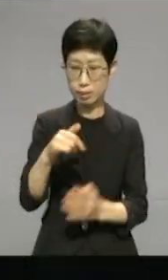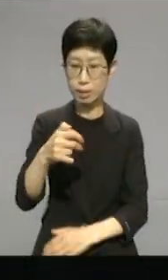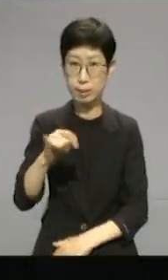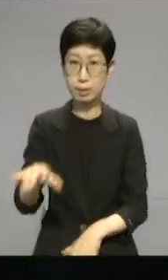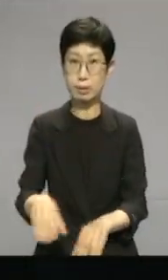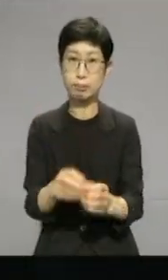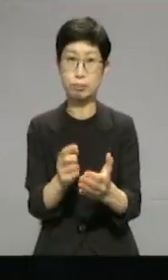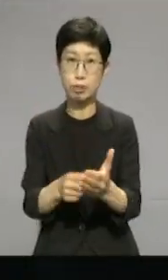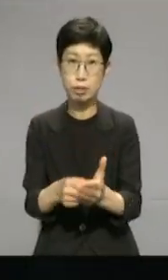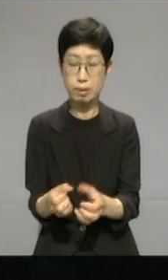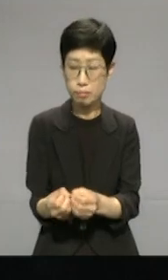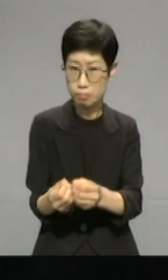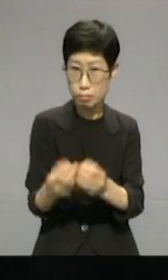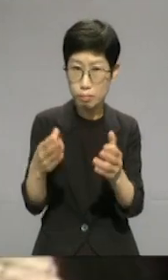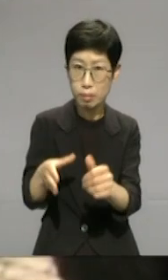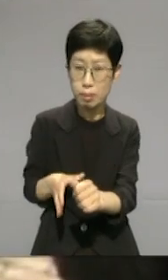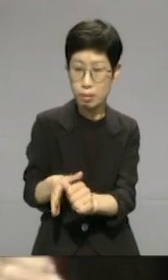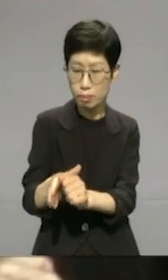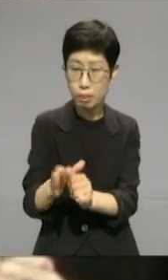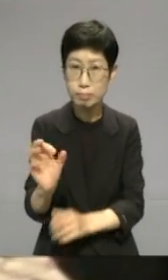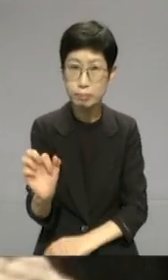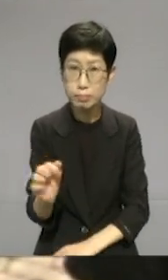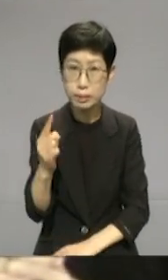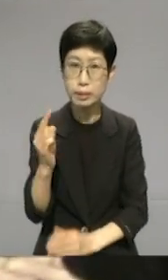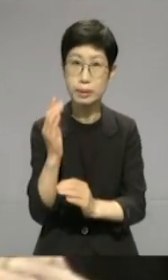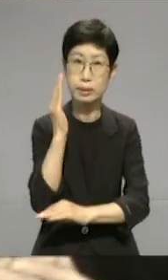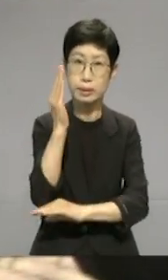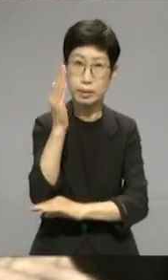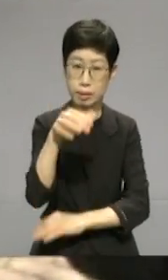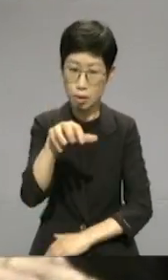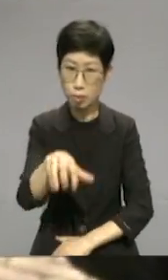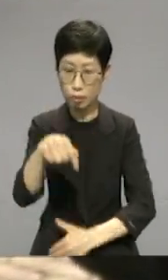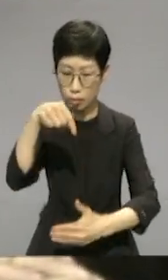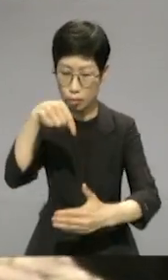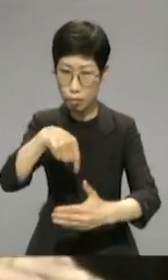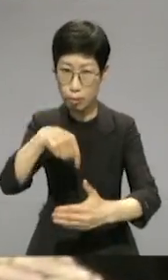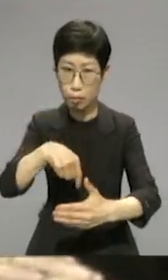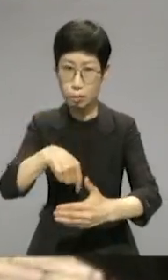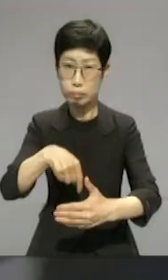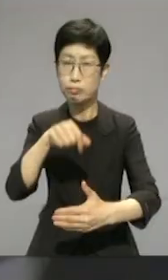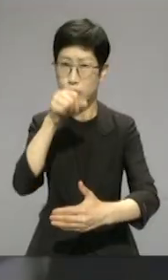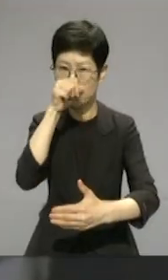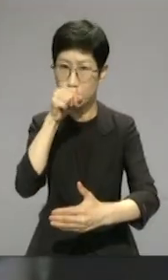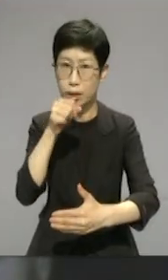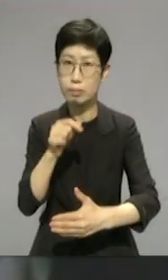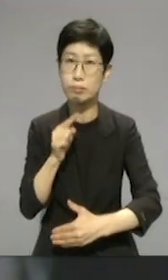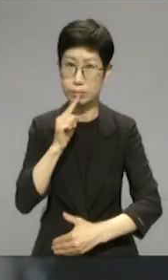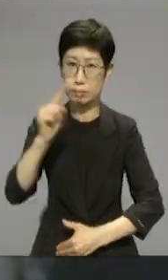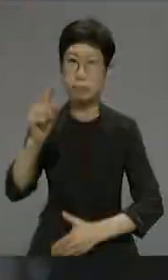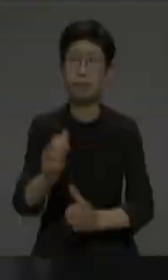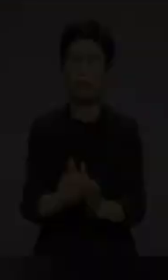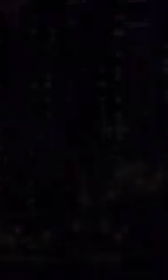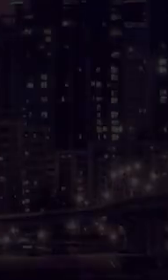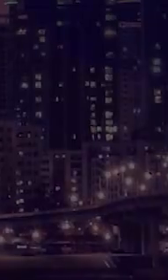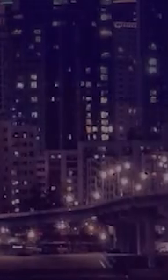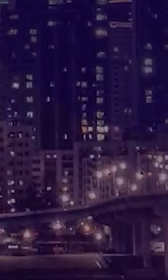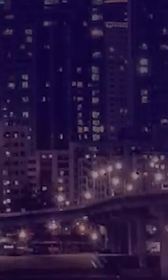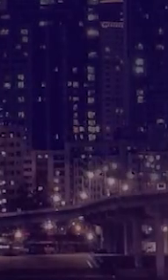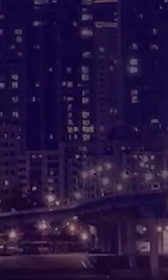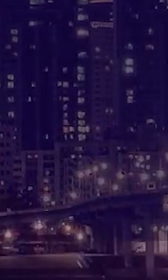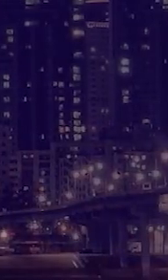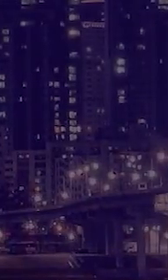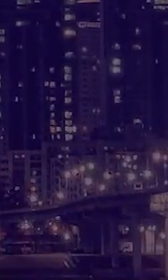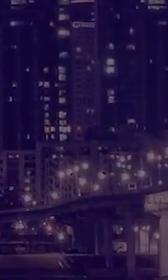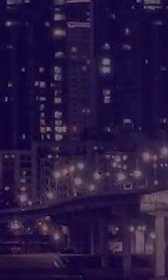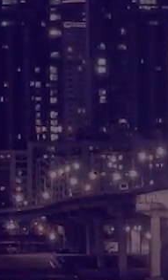후미 총리에 대한 폭발물 테러를 계기로 연설 장소를 실내로 잡아줄 것을 각 정당에 요구했습니다 e